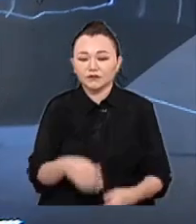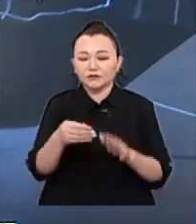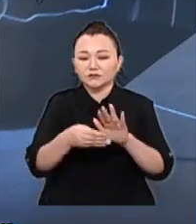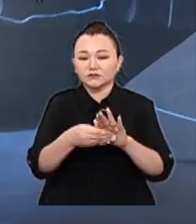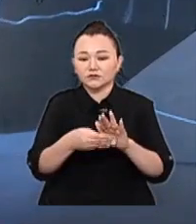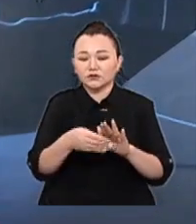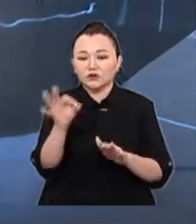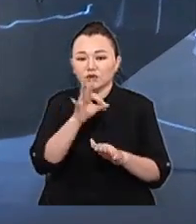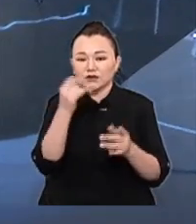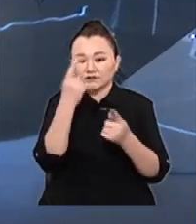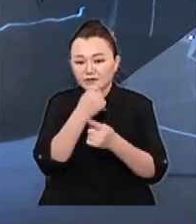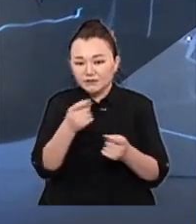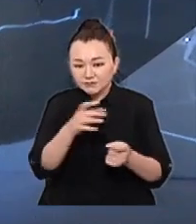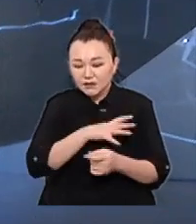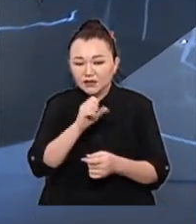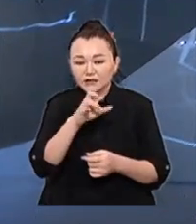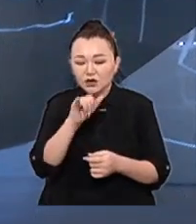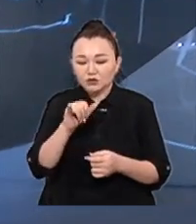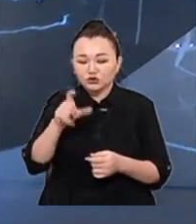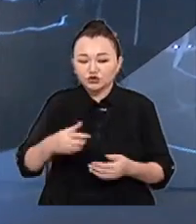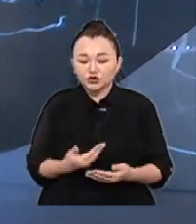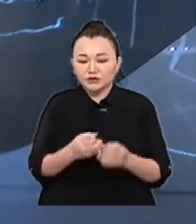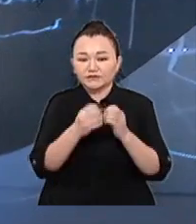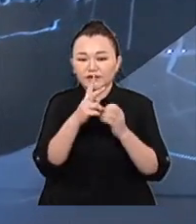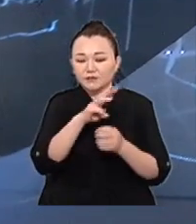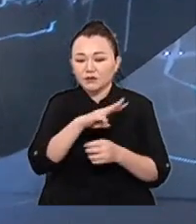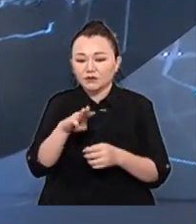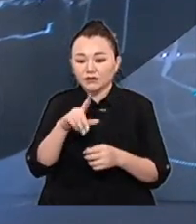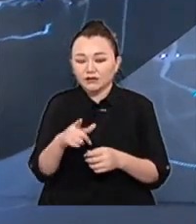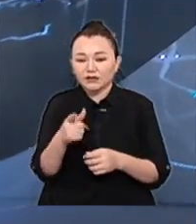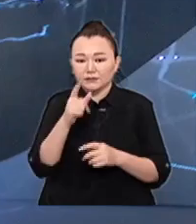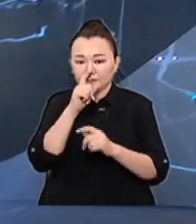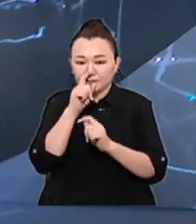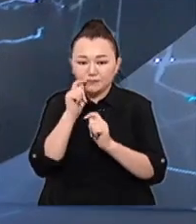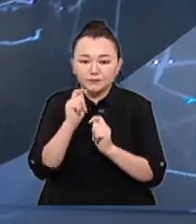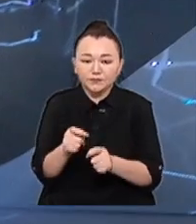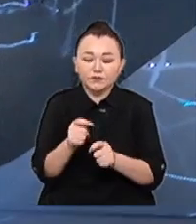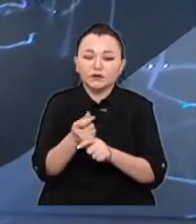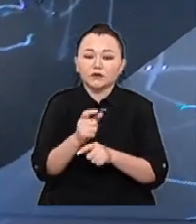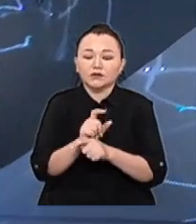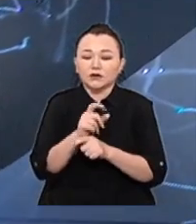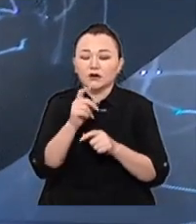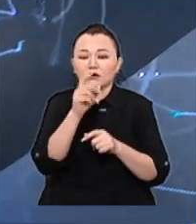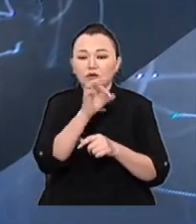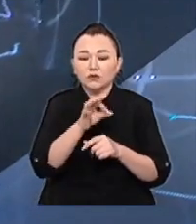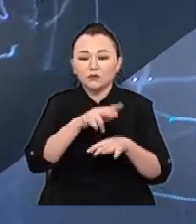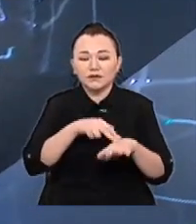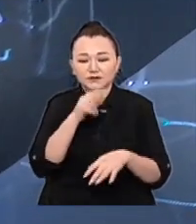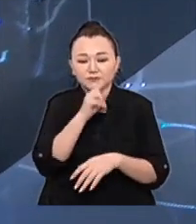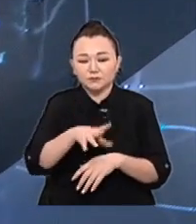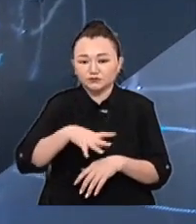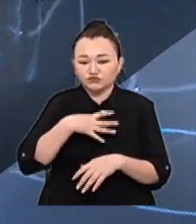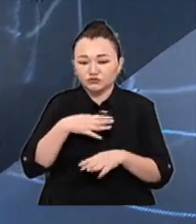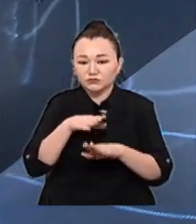Жемқорлық туралы хабарлаған атыраулық тұрғын 12 миллион теңге сыйақы алды. Ол құзырларға облыс әкімінің бұрынғы